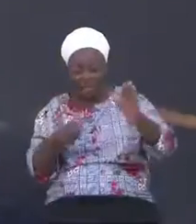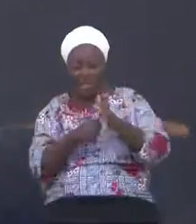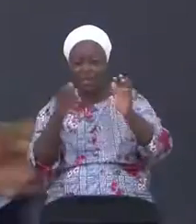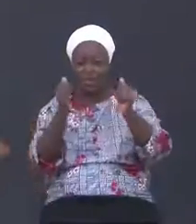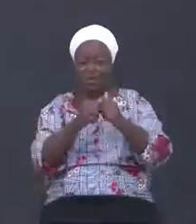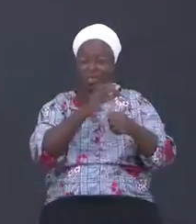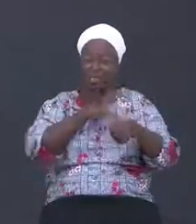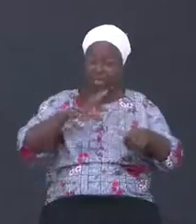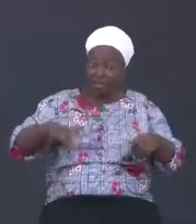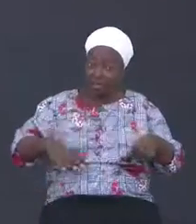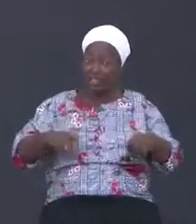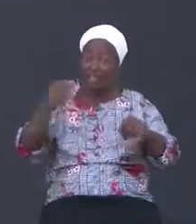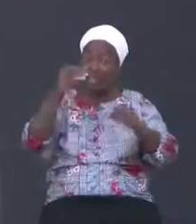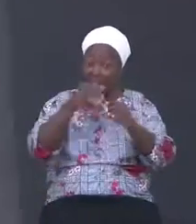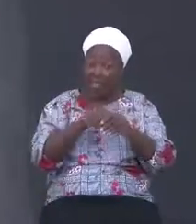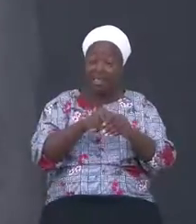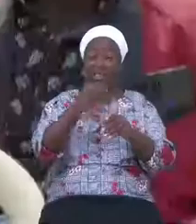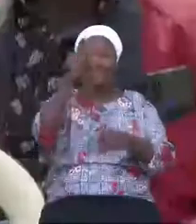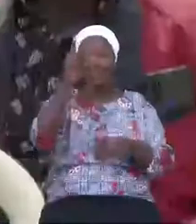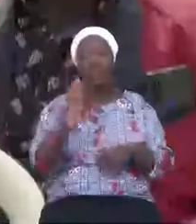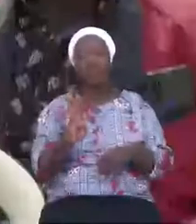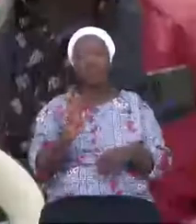Christ en Dieu.